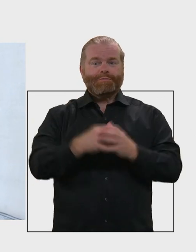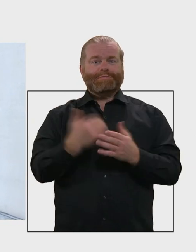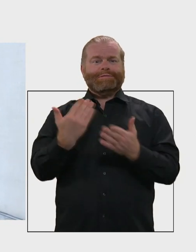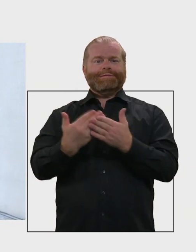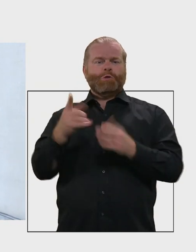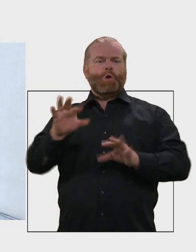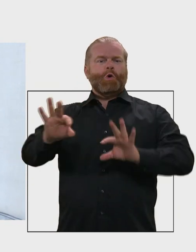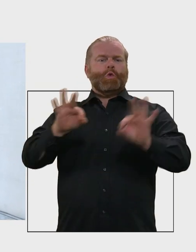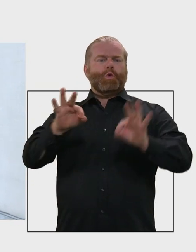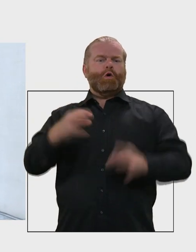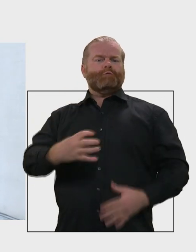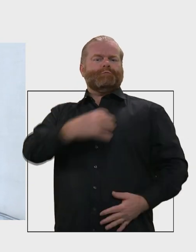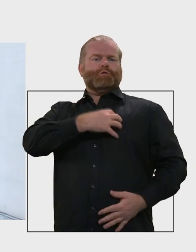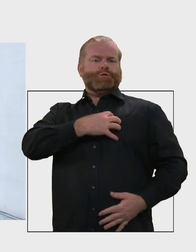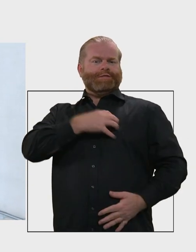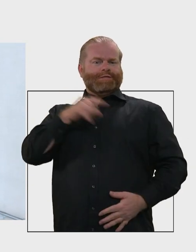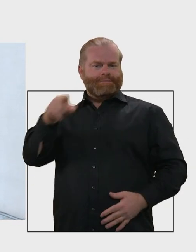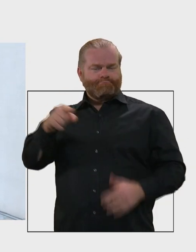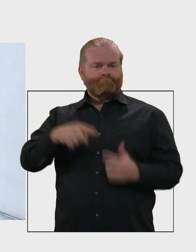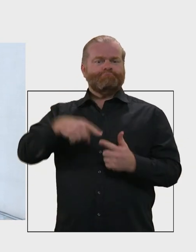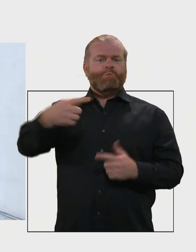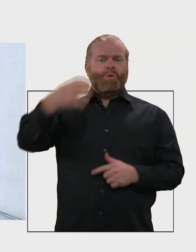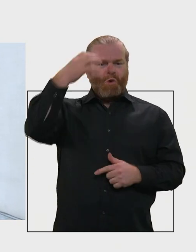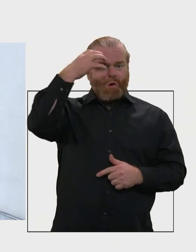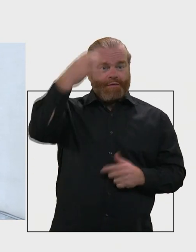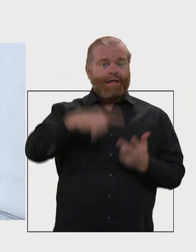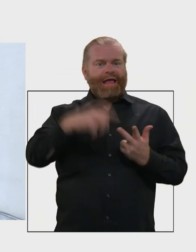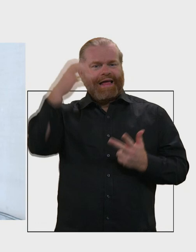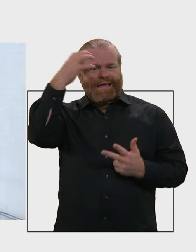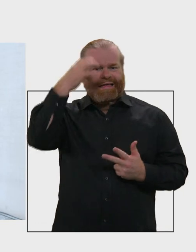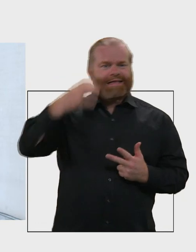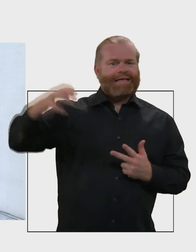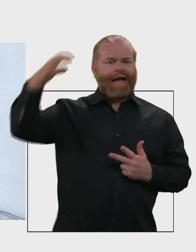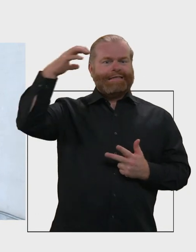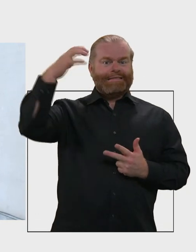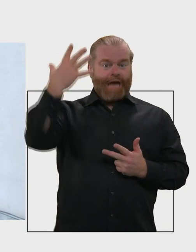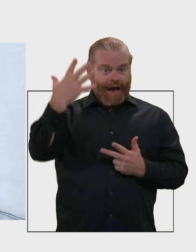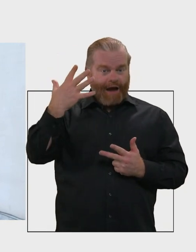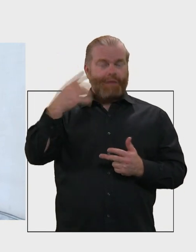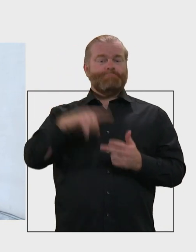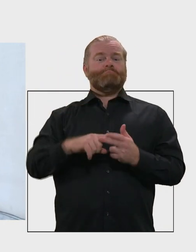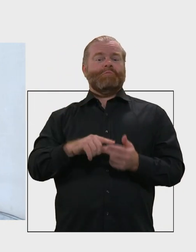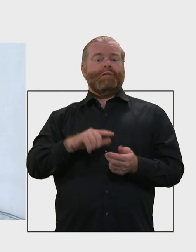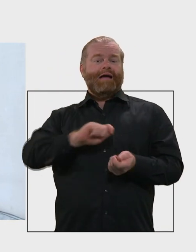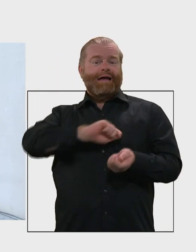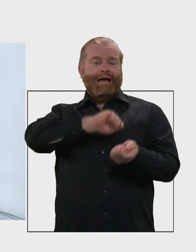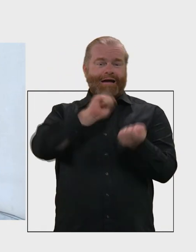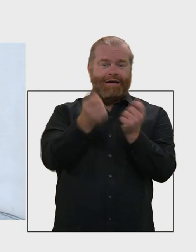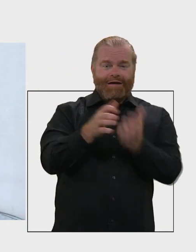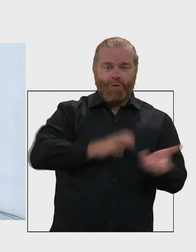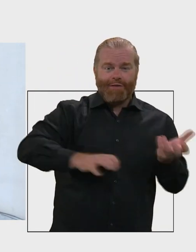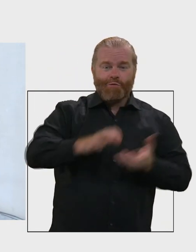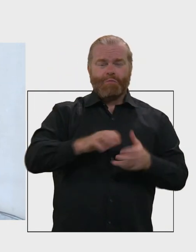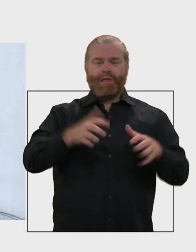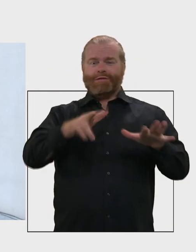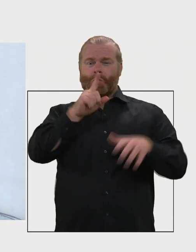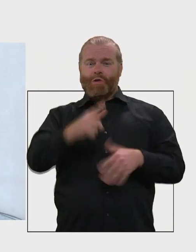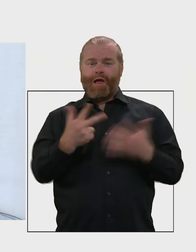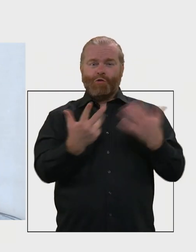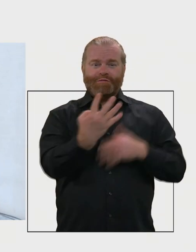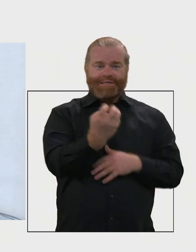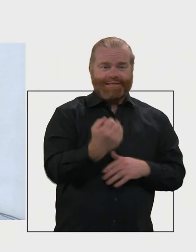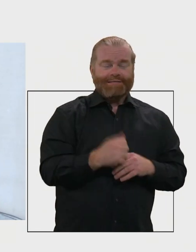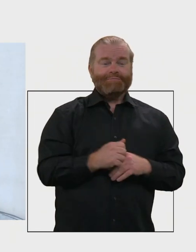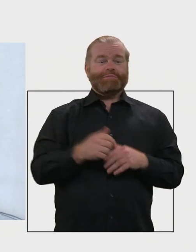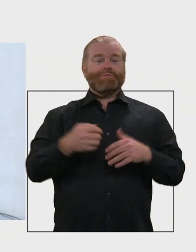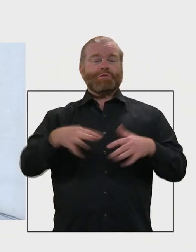von 1918, dann das Ende der Monarchie, damit verbunden. Die kulturelle und wissenschaftliche Nutzung in der